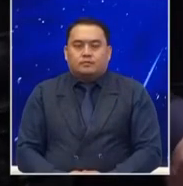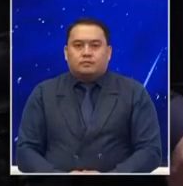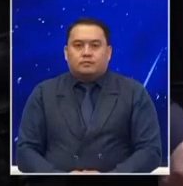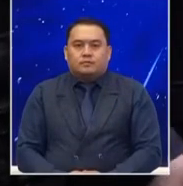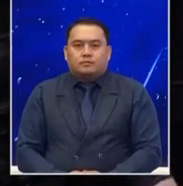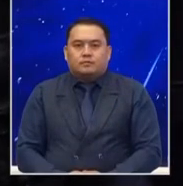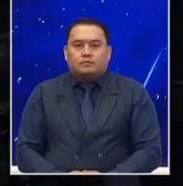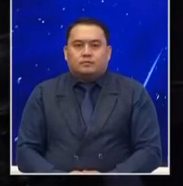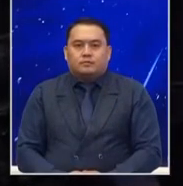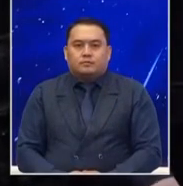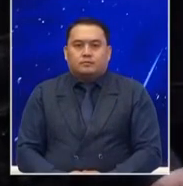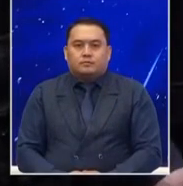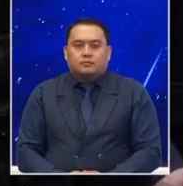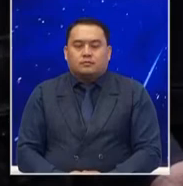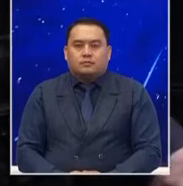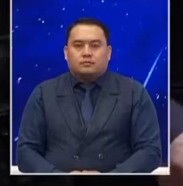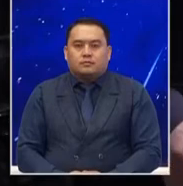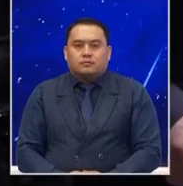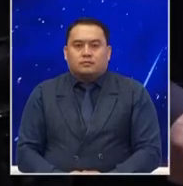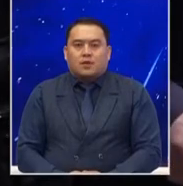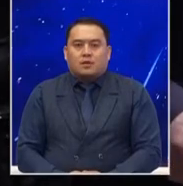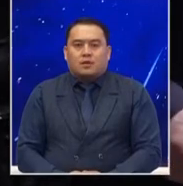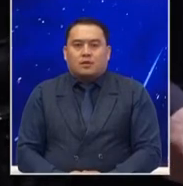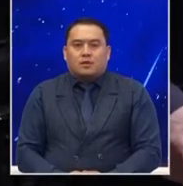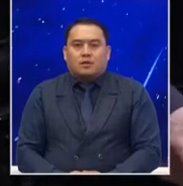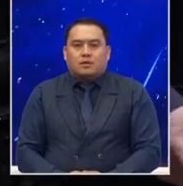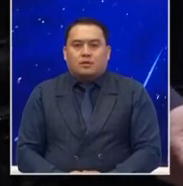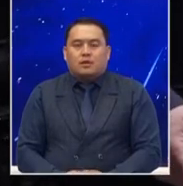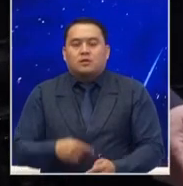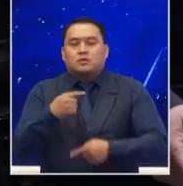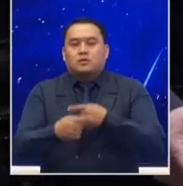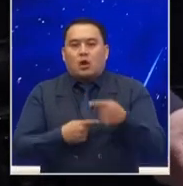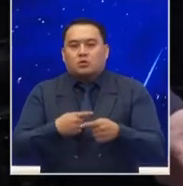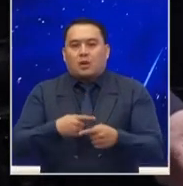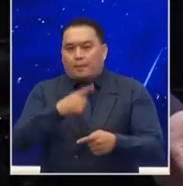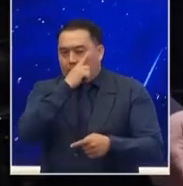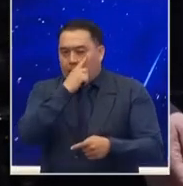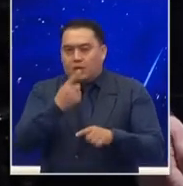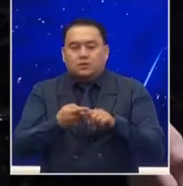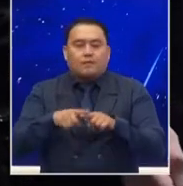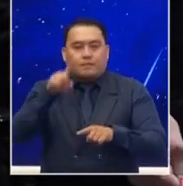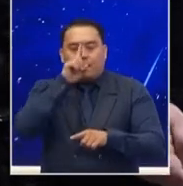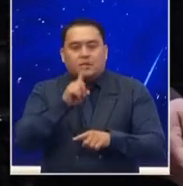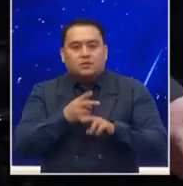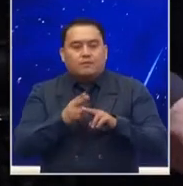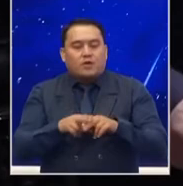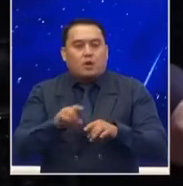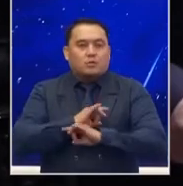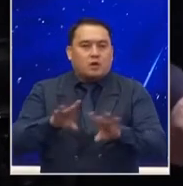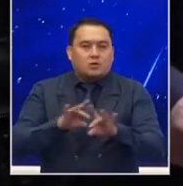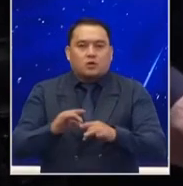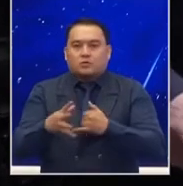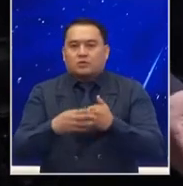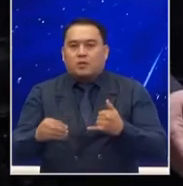пишите. Продумайте быстро. Хорошо. И в течение вот до конца декабря мне скажете вот эту